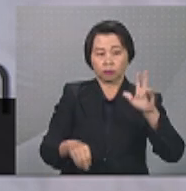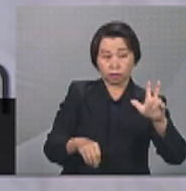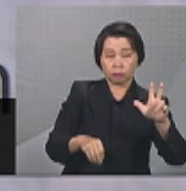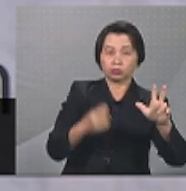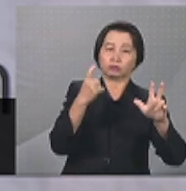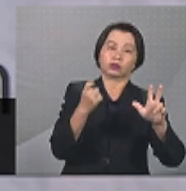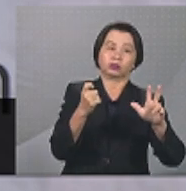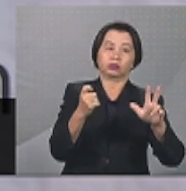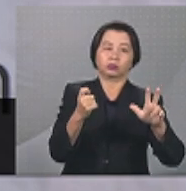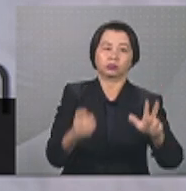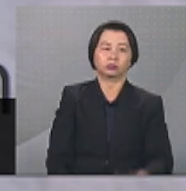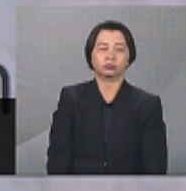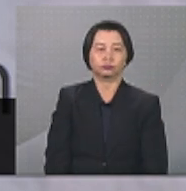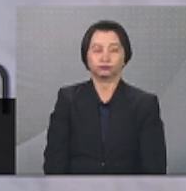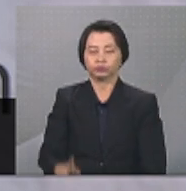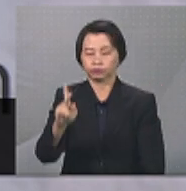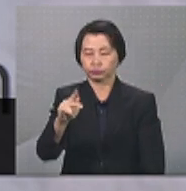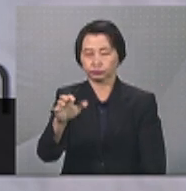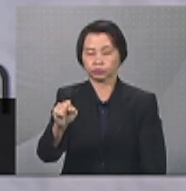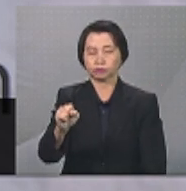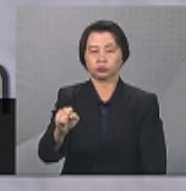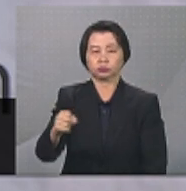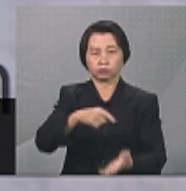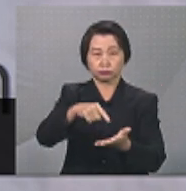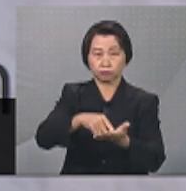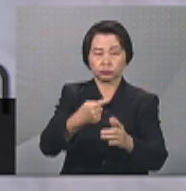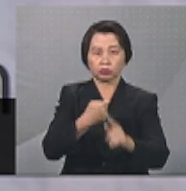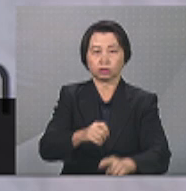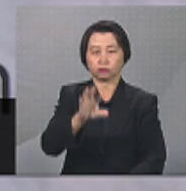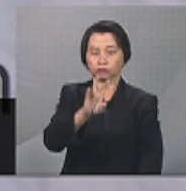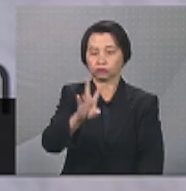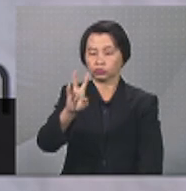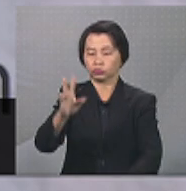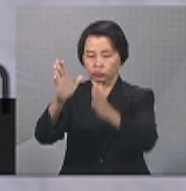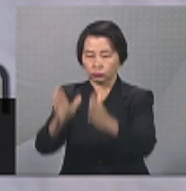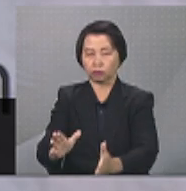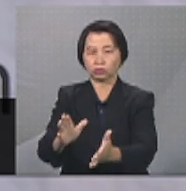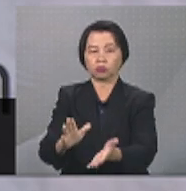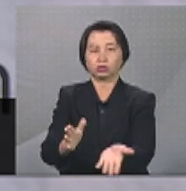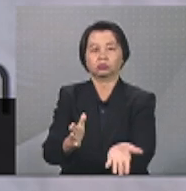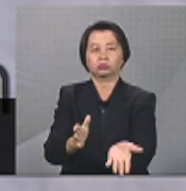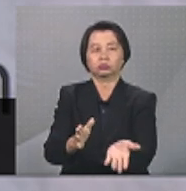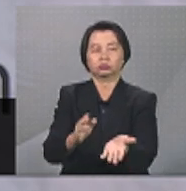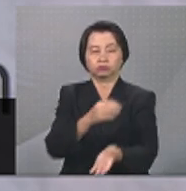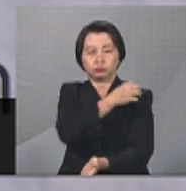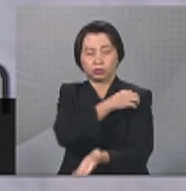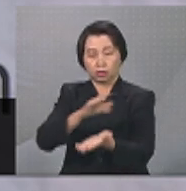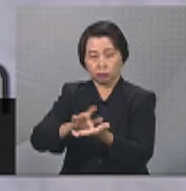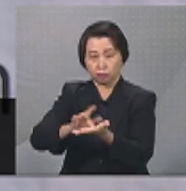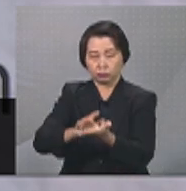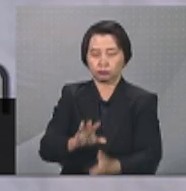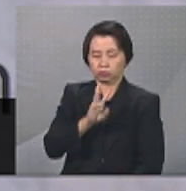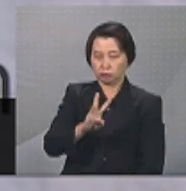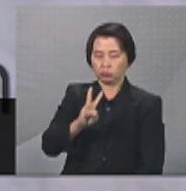kematian. Kes-kes ini terdiri daripada 77 orang pegawai perubatan, 66